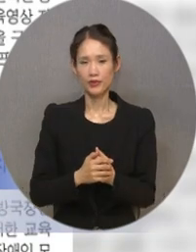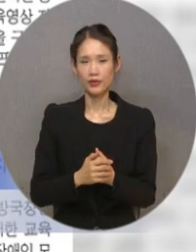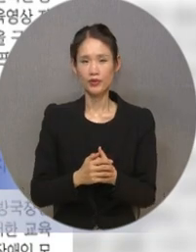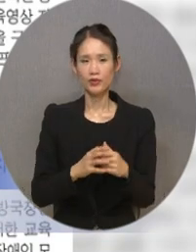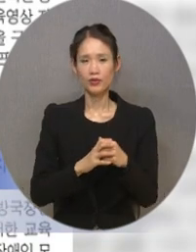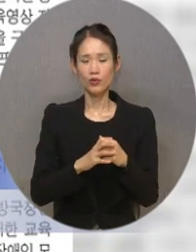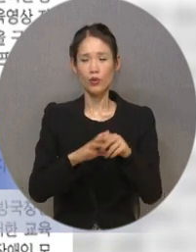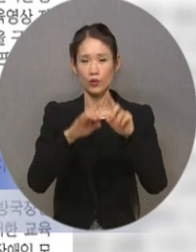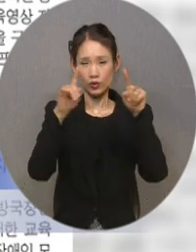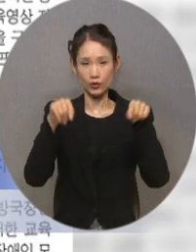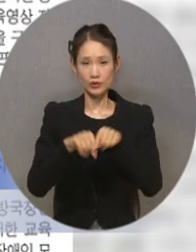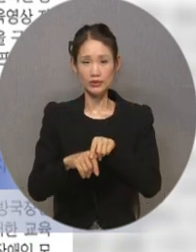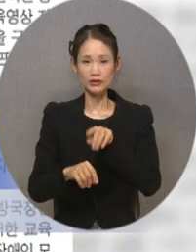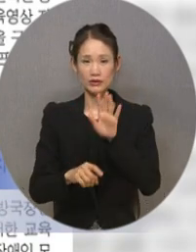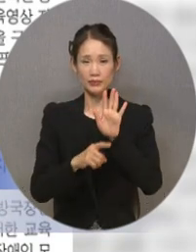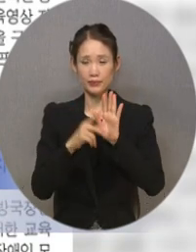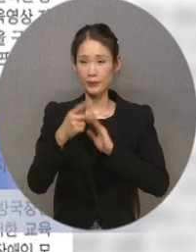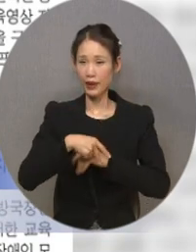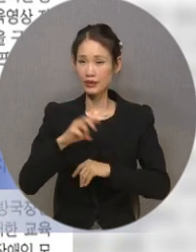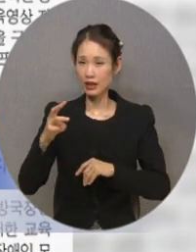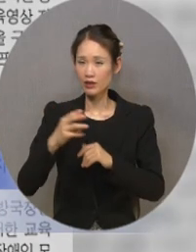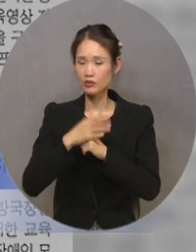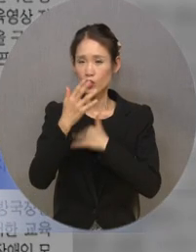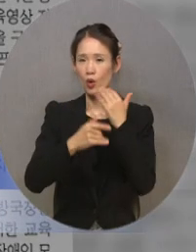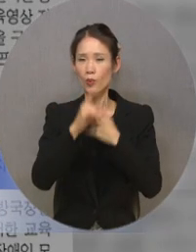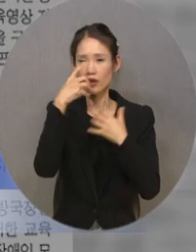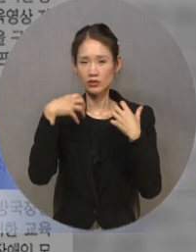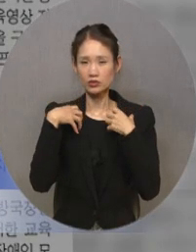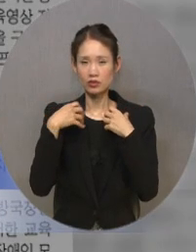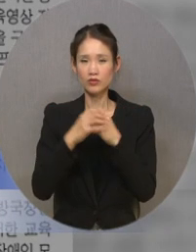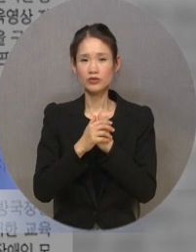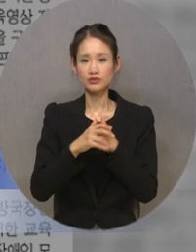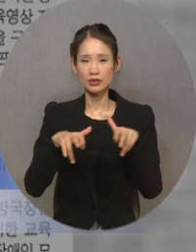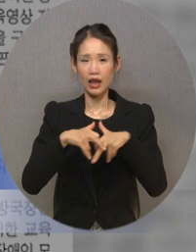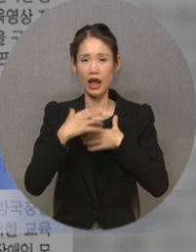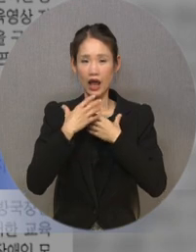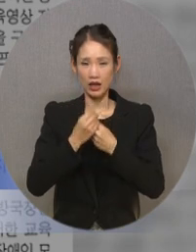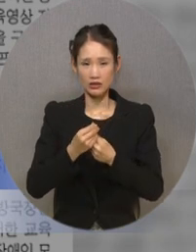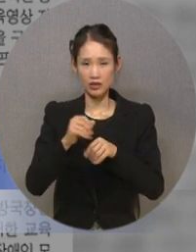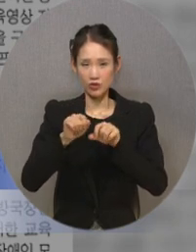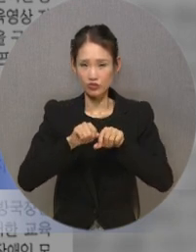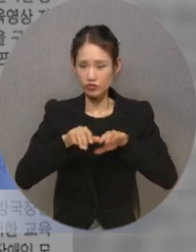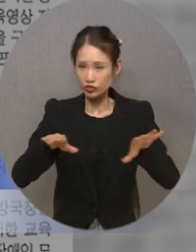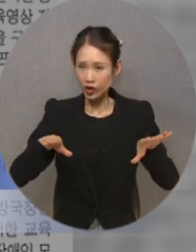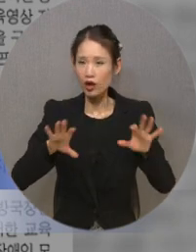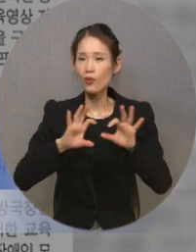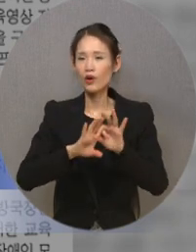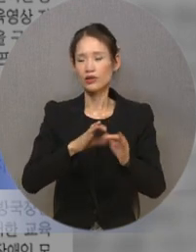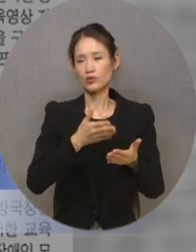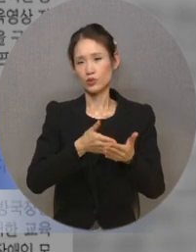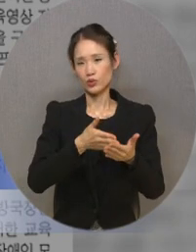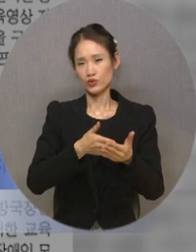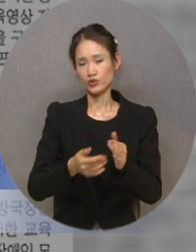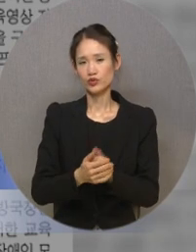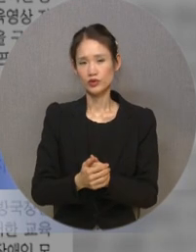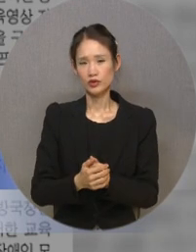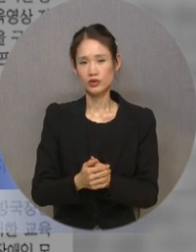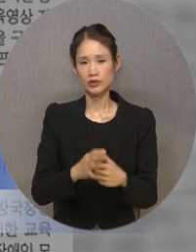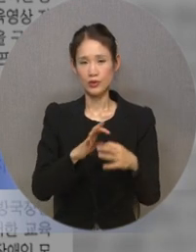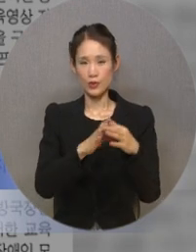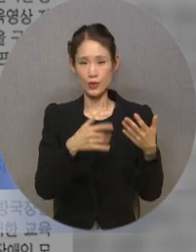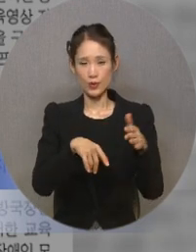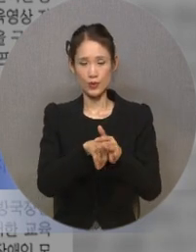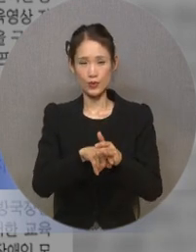관련해 오늘 3면에서는 소방청이 장애인 안전교육 인프라 확대에 나선다는 소식이 실려 있습니다이를 위해